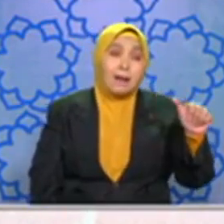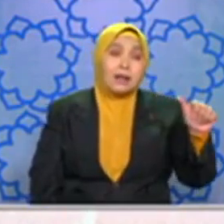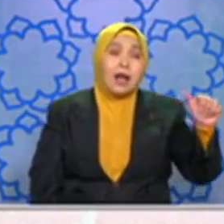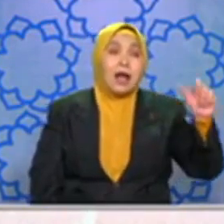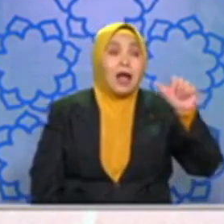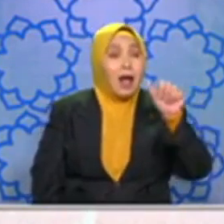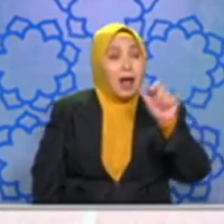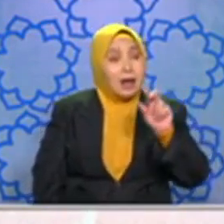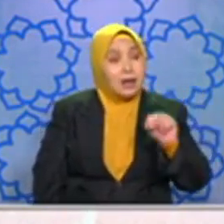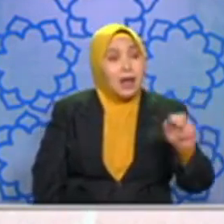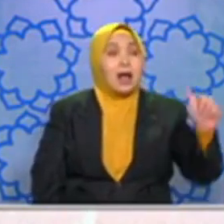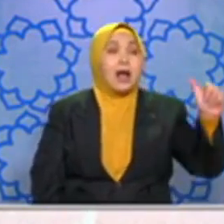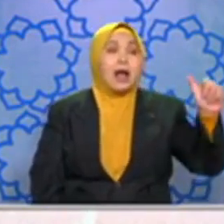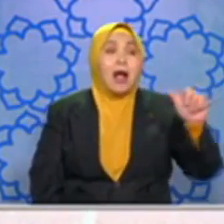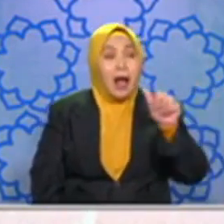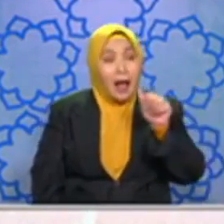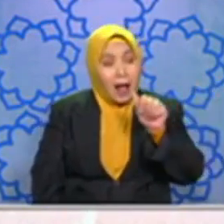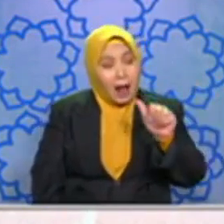Al-ana,